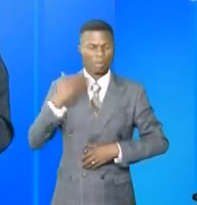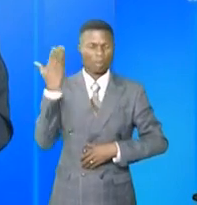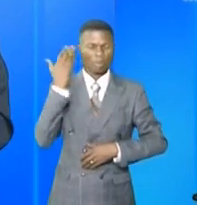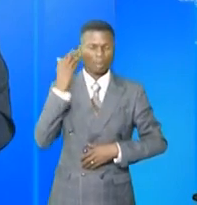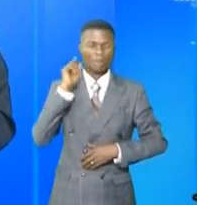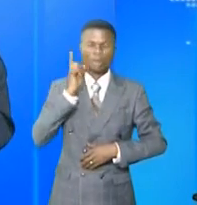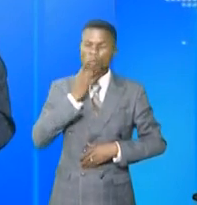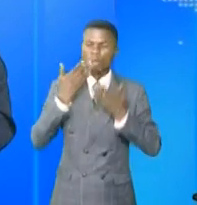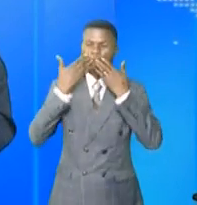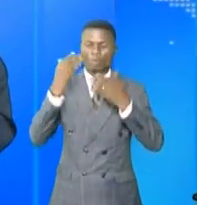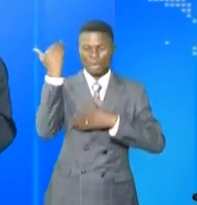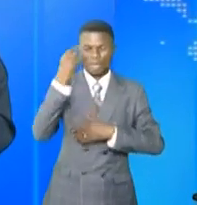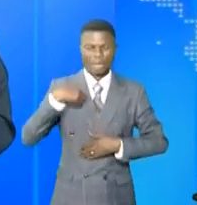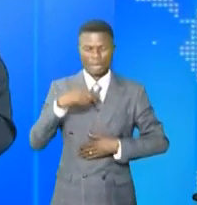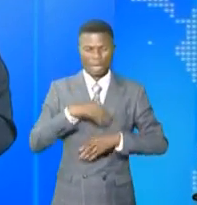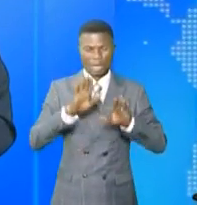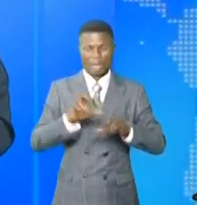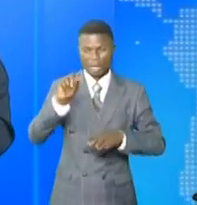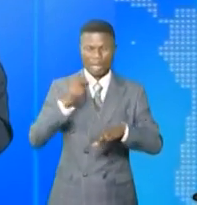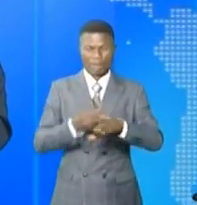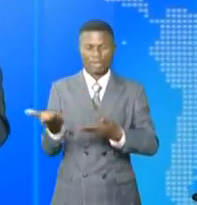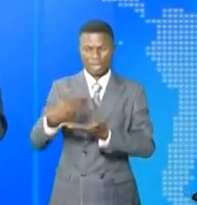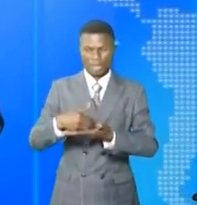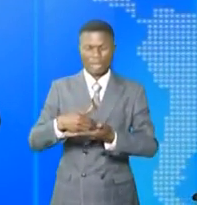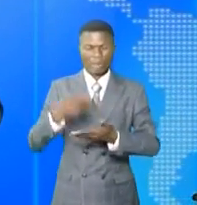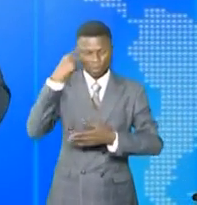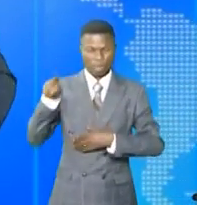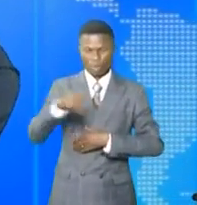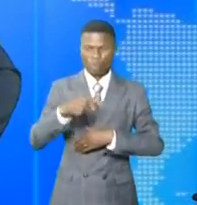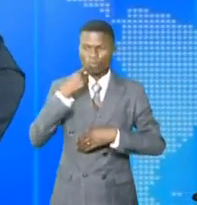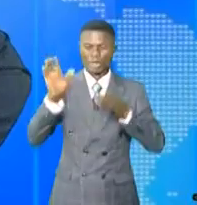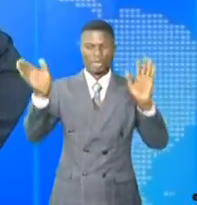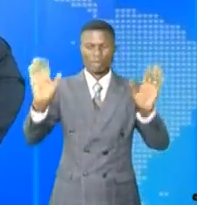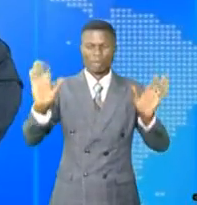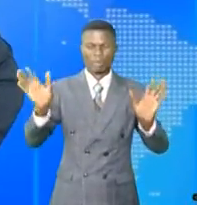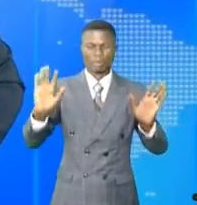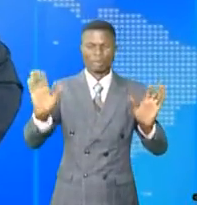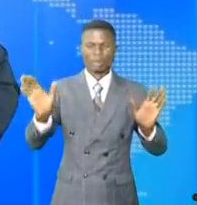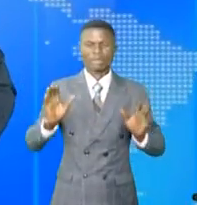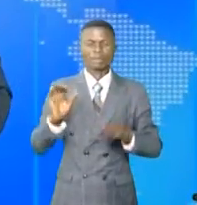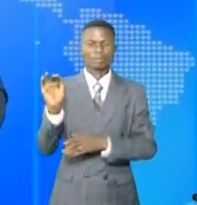vous de nous avoir suivis et très bonne suite de programmes sur la Radio-Télévision nationale congolaise.